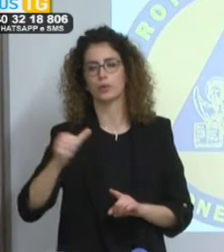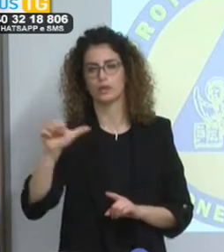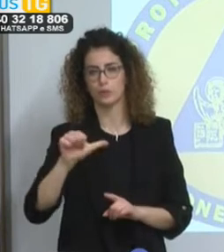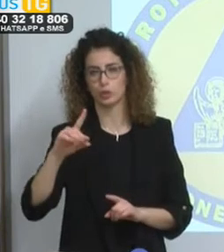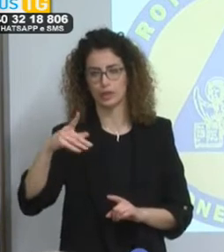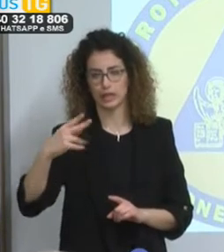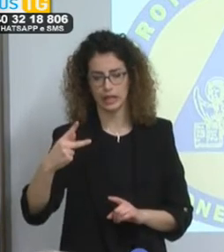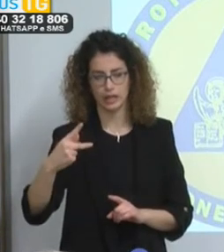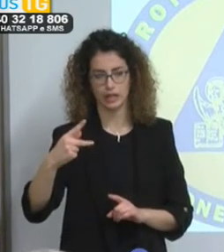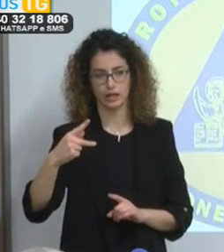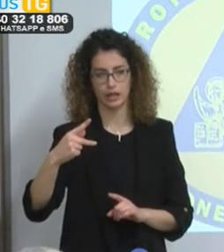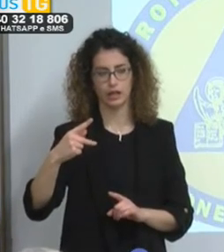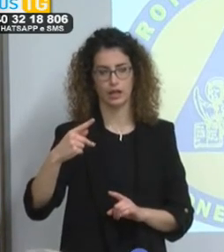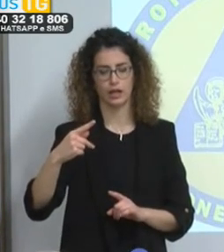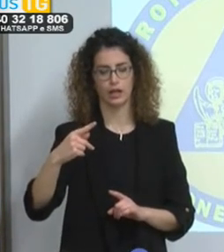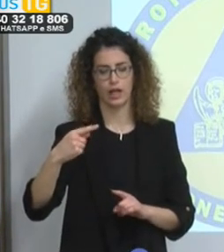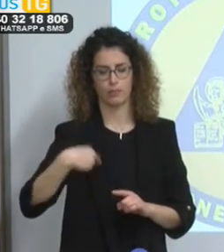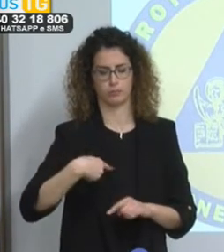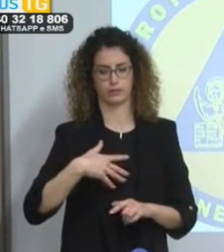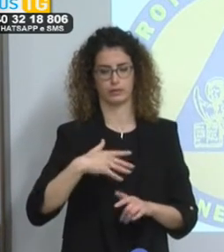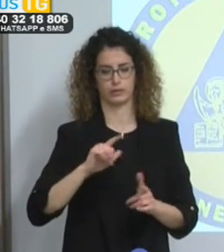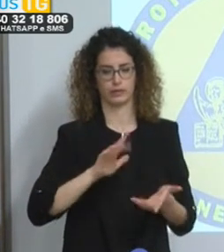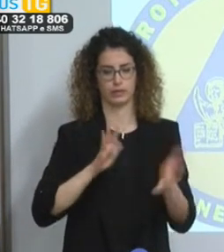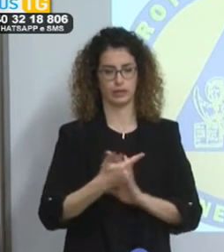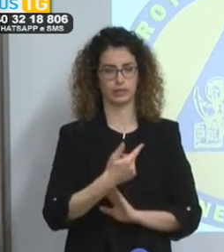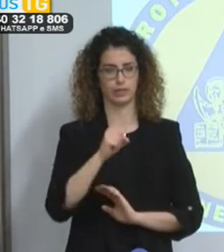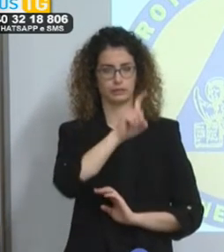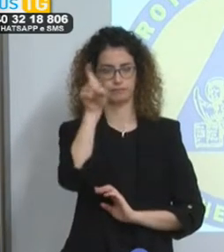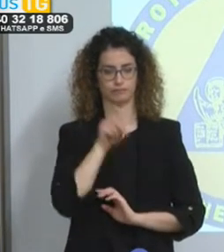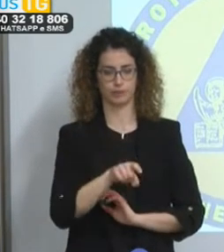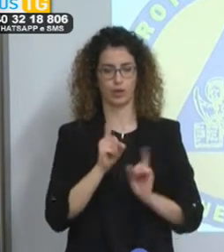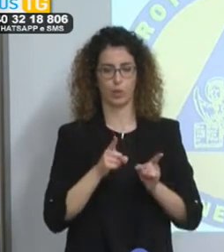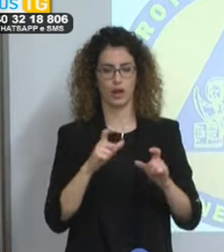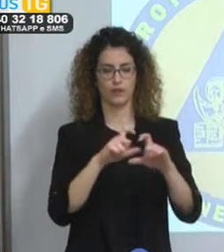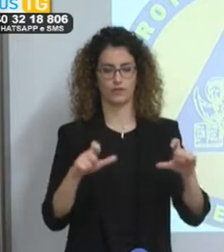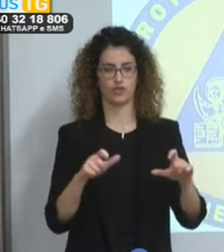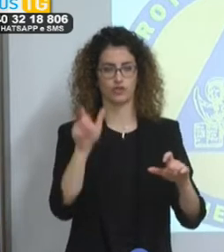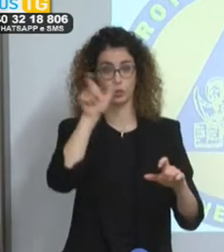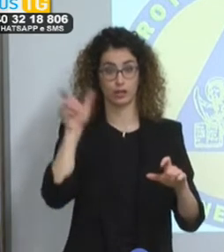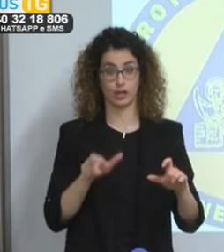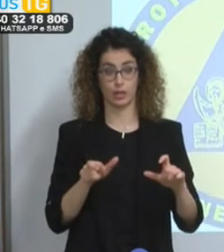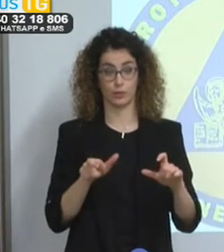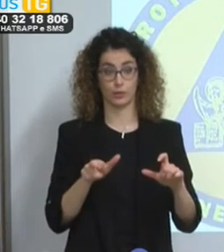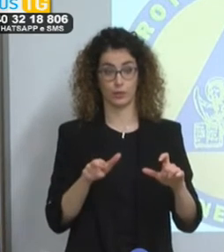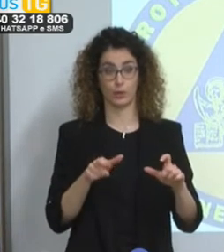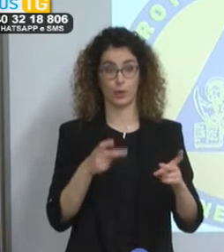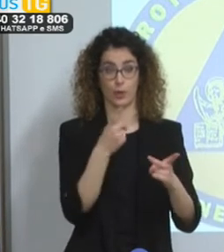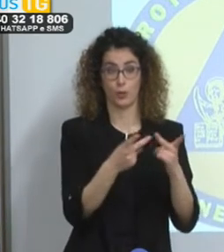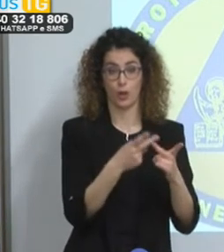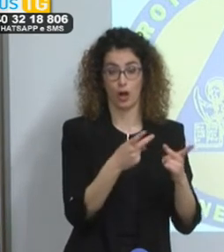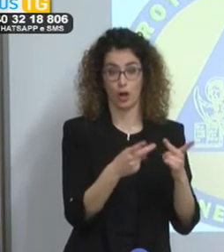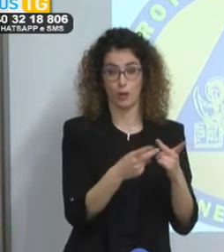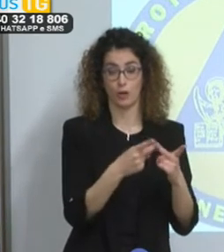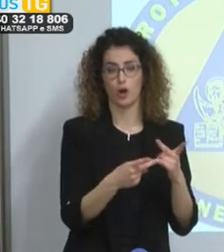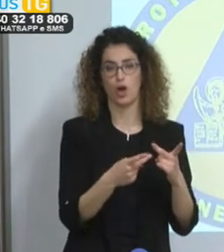e quindi anche Sputnik, e quindi anche si mette un po' un punto interrogativo sul vaccino italiano che è in sperimentazione a Verona. Ecco, volevo capire